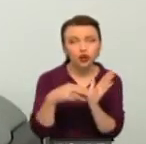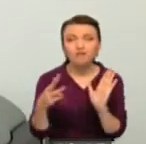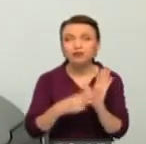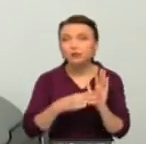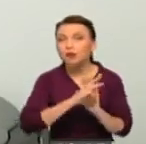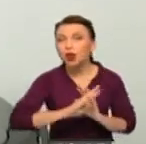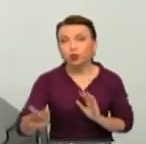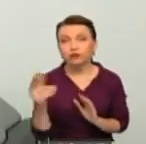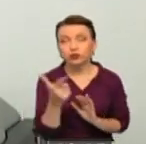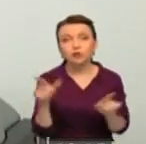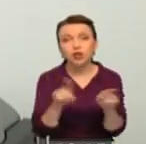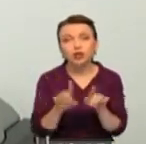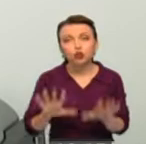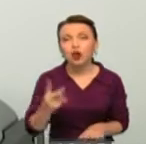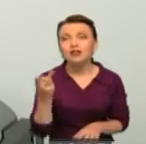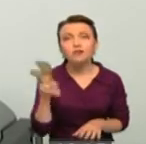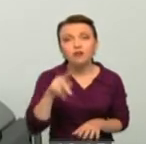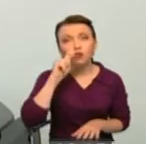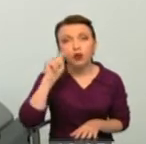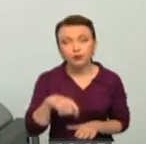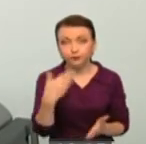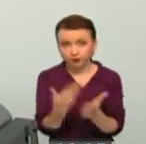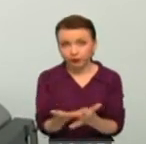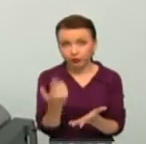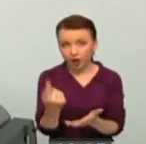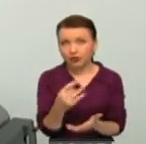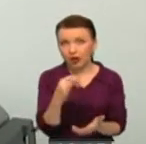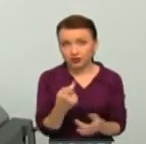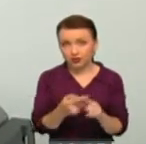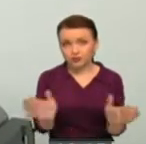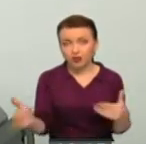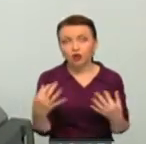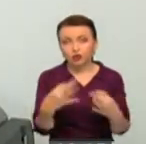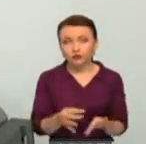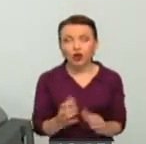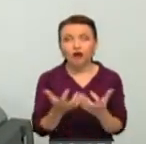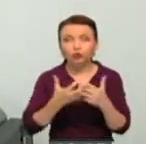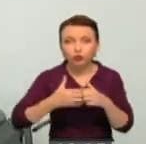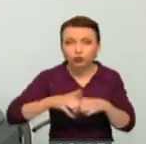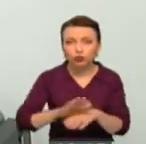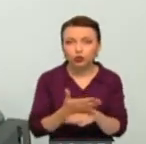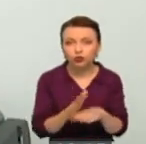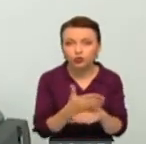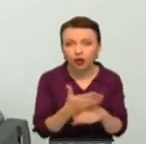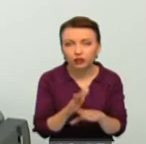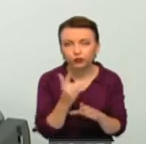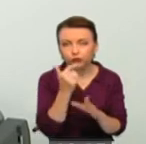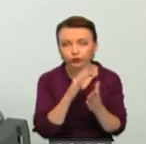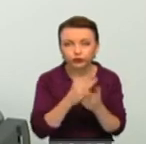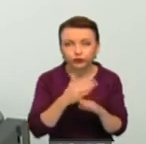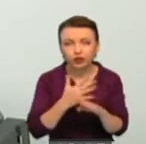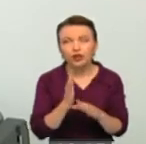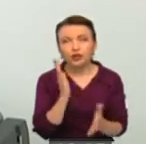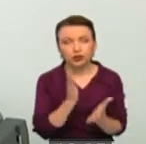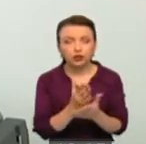мільйонів гривень, таких лише дві в Україні. І ось одна з них. Вона дозволяє автоматично розділяти компоненти крові і має клінічні